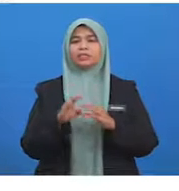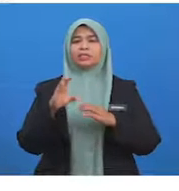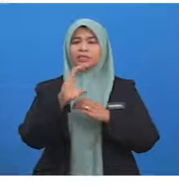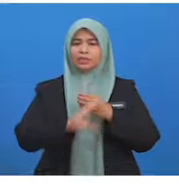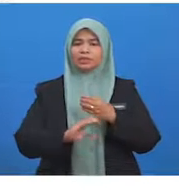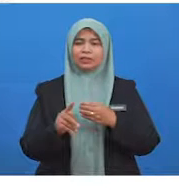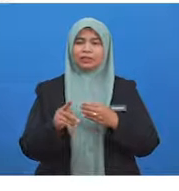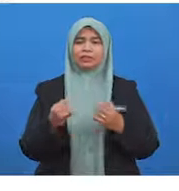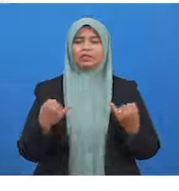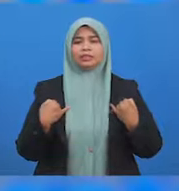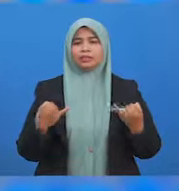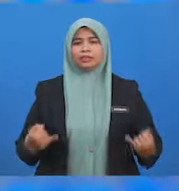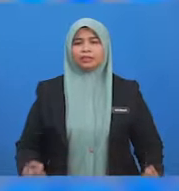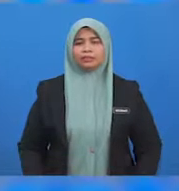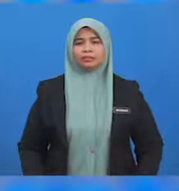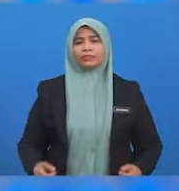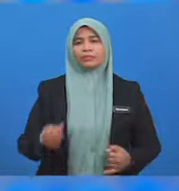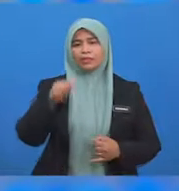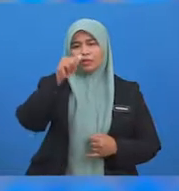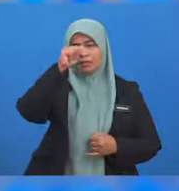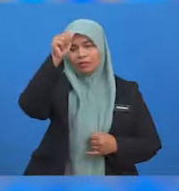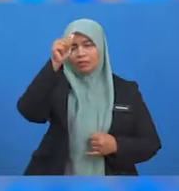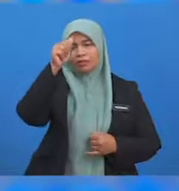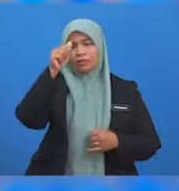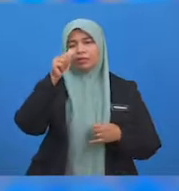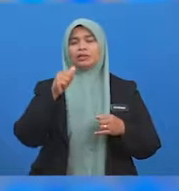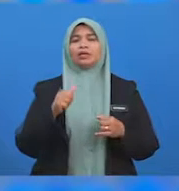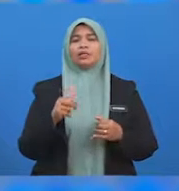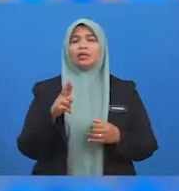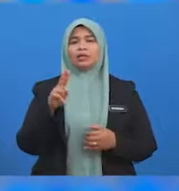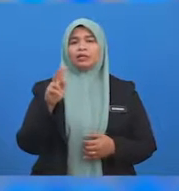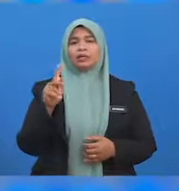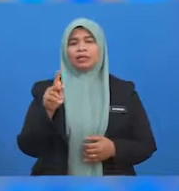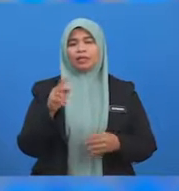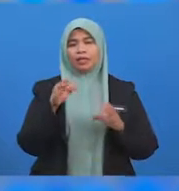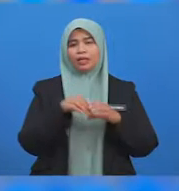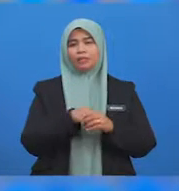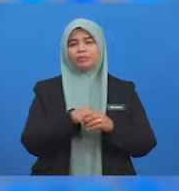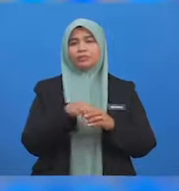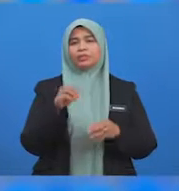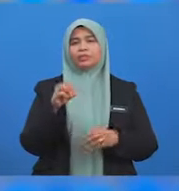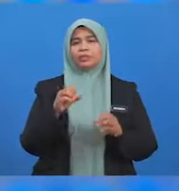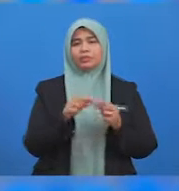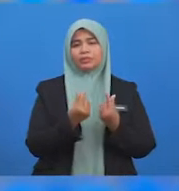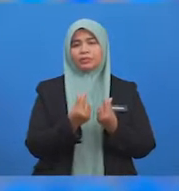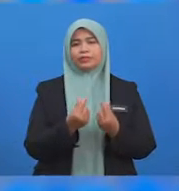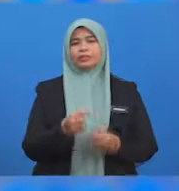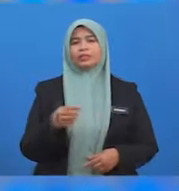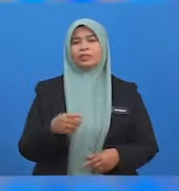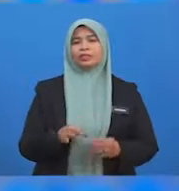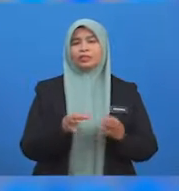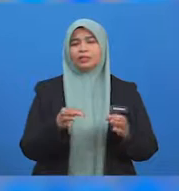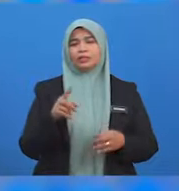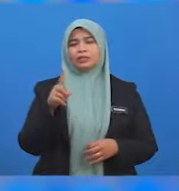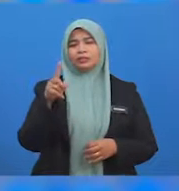jasmani. Allah merakamkan di dalam surah Al-Baqarah ayat 178.